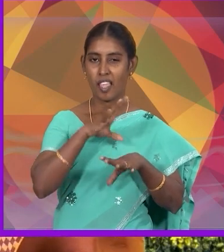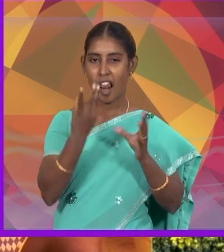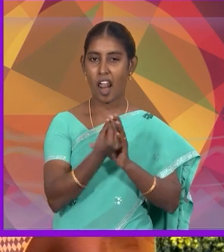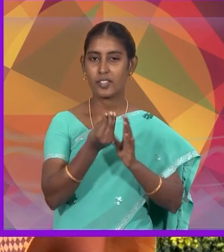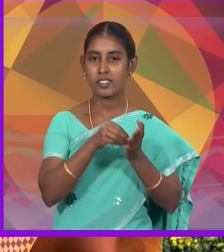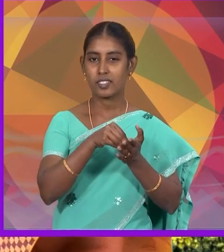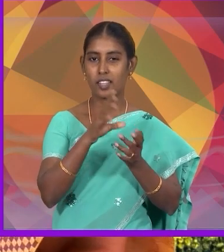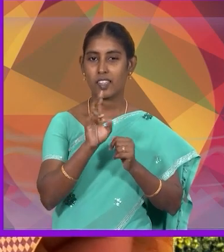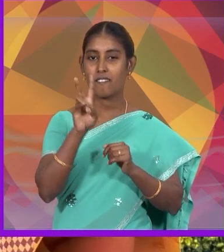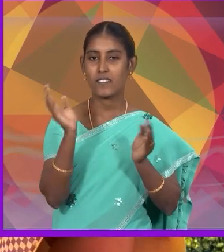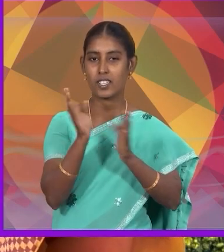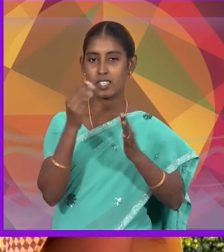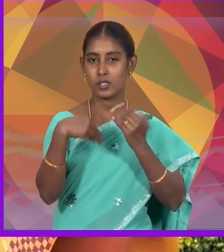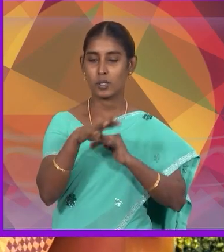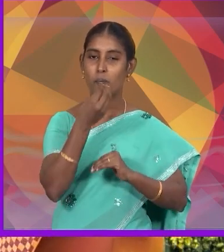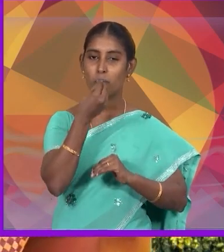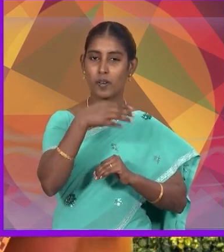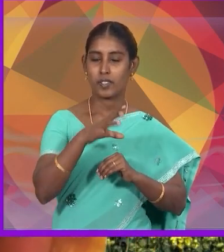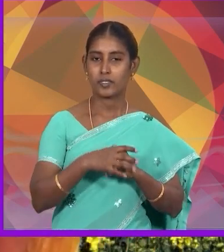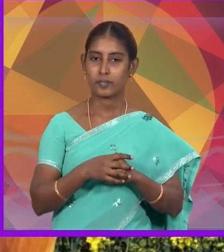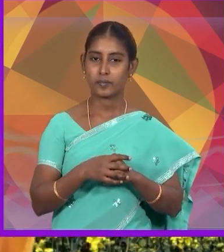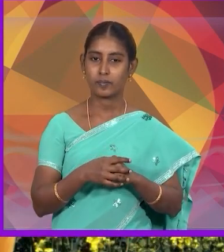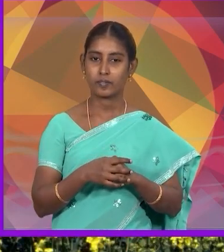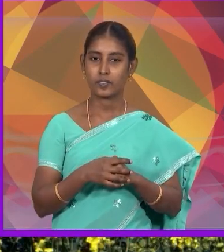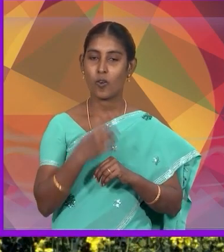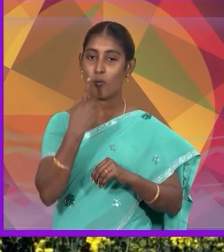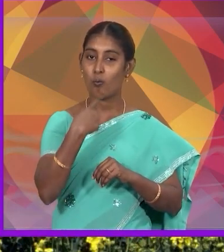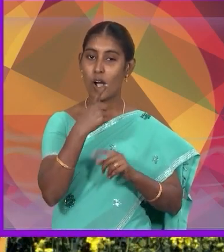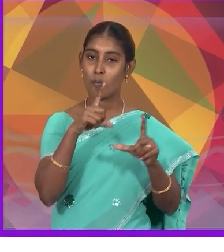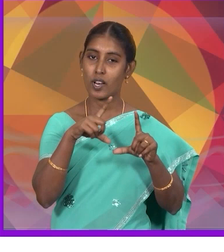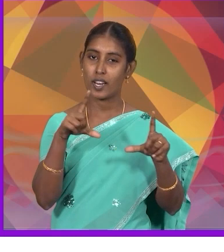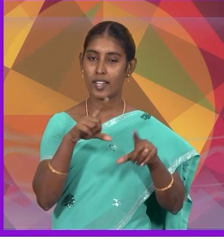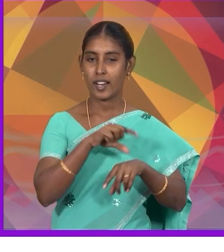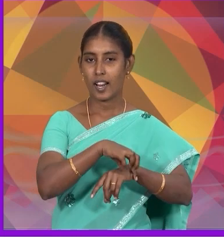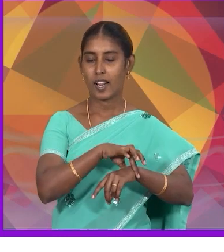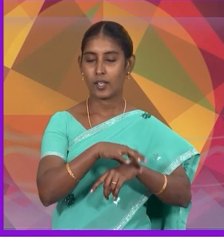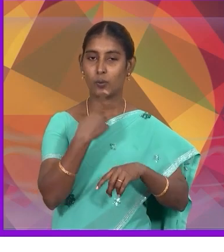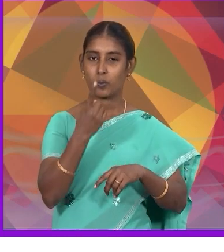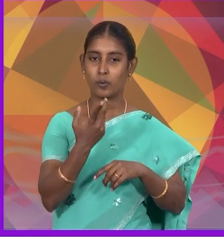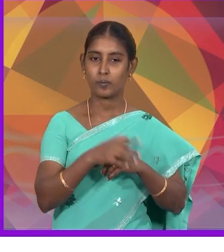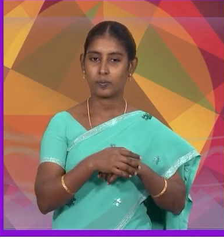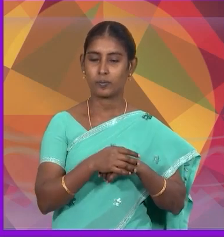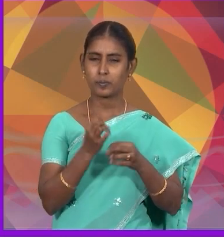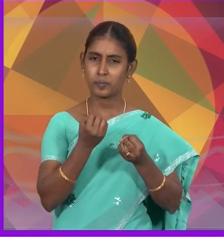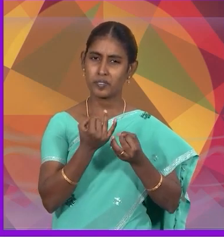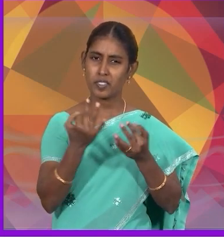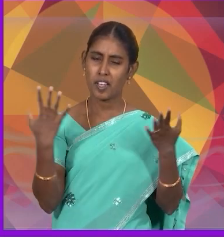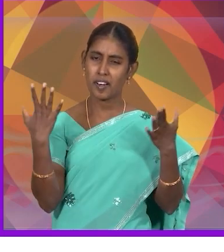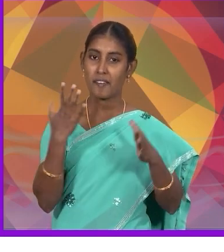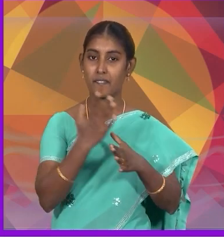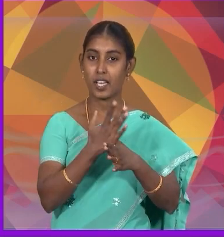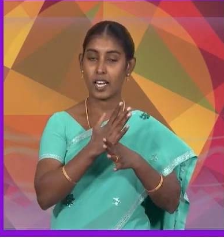பாடல்கள் வாய்மொழி இலக்கியம்னு சொல்லியிருக்கோம். அதுக்கடுத்து பல்வேறு தொழில்கள் குறித்த